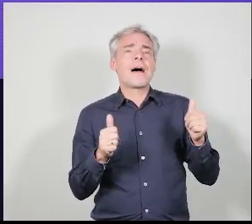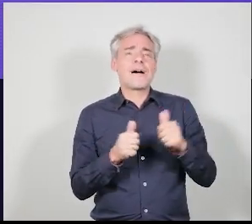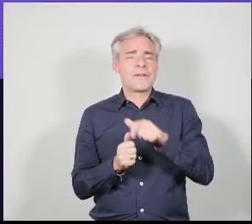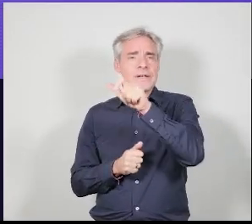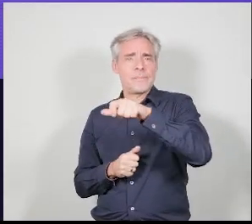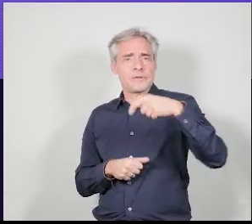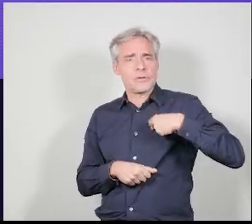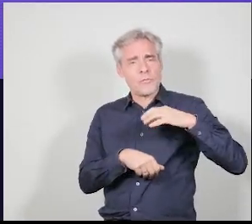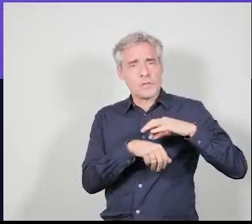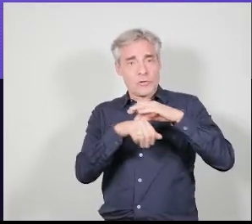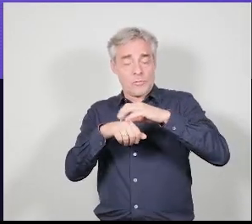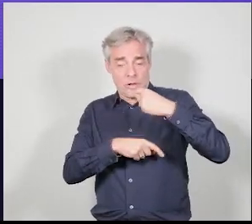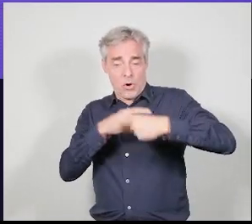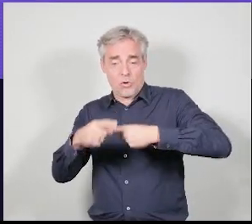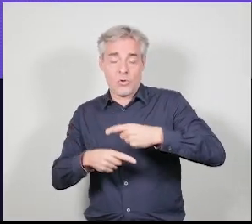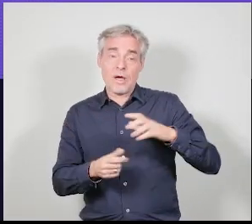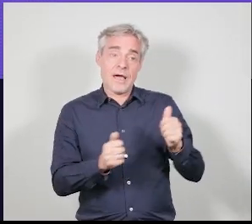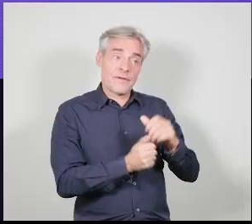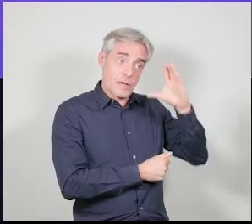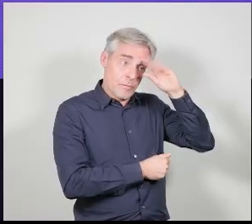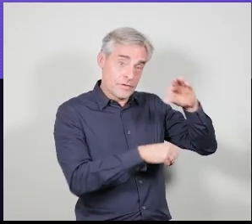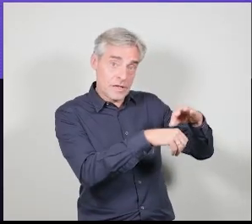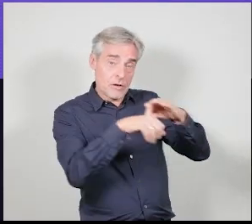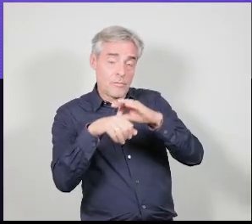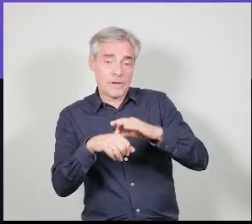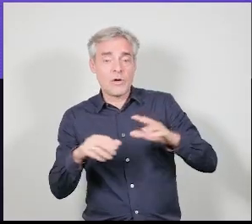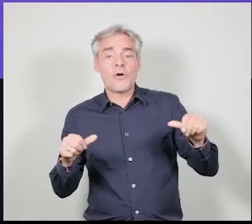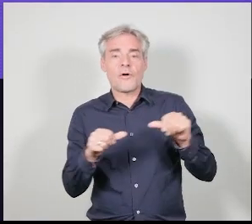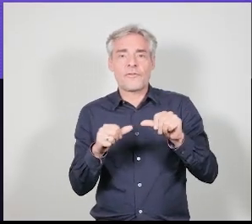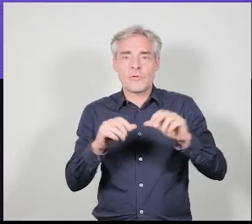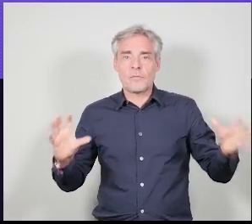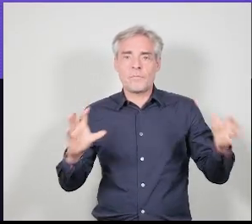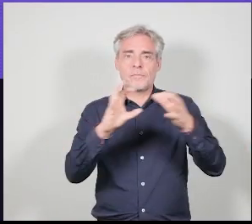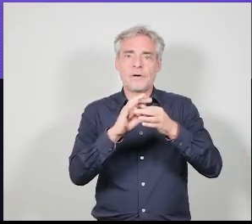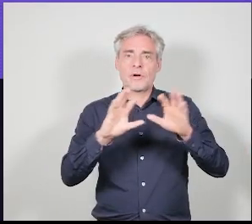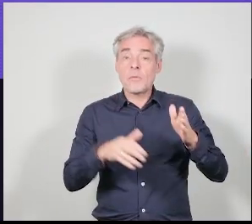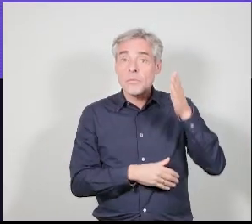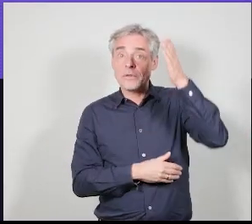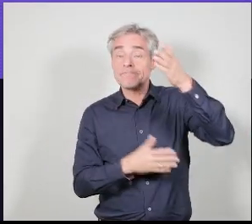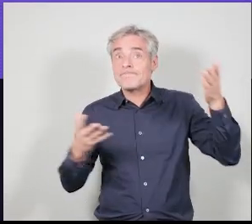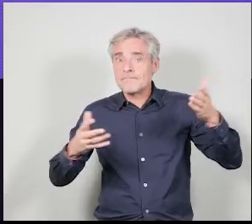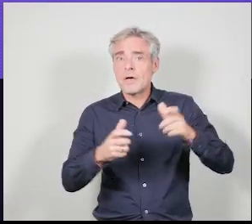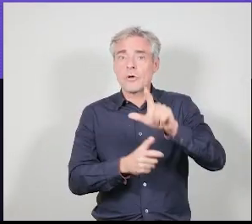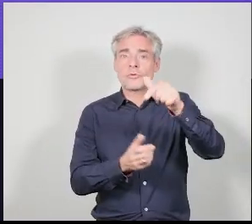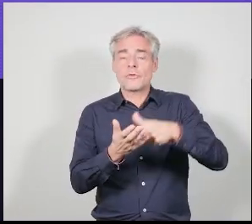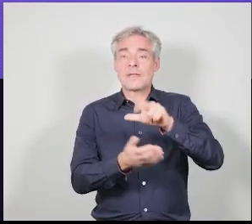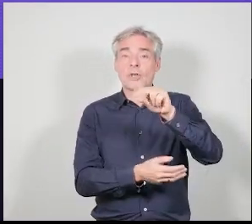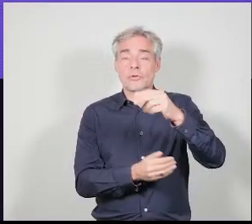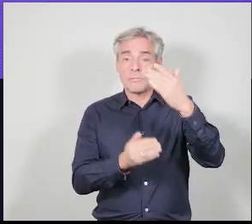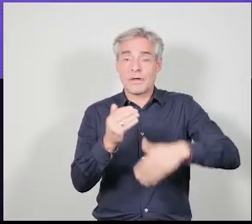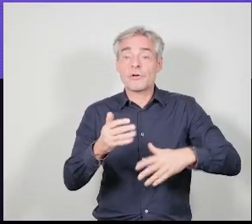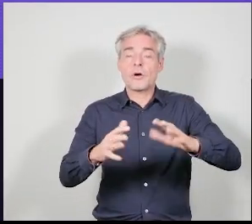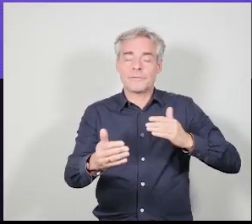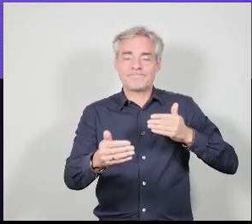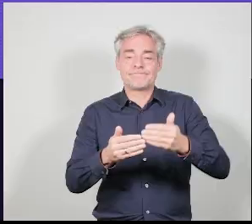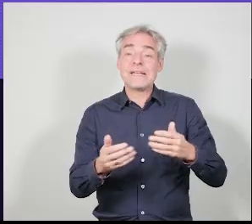personnes que j'accompagne déjà, avec les professionnels qui les accompagnent? Comment je veux me projeter justement sur cette cible de transformation? Parce